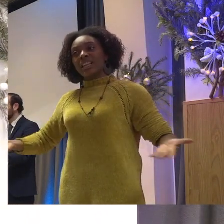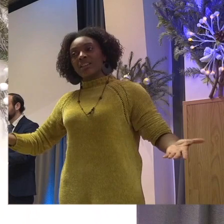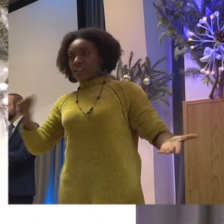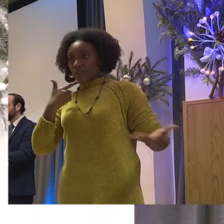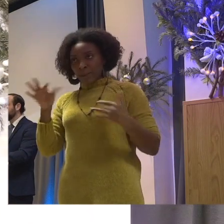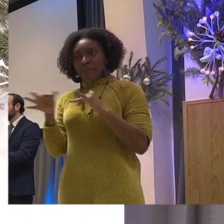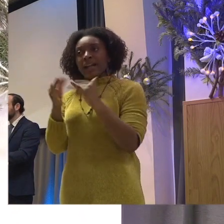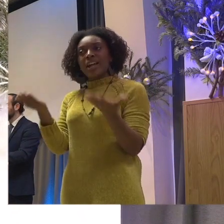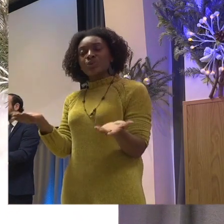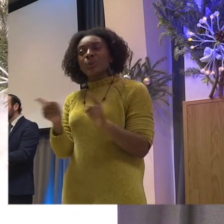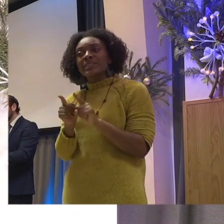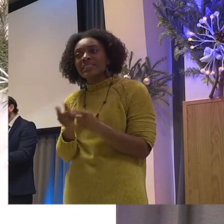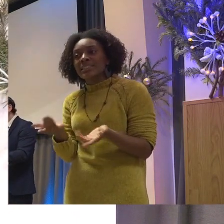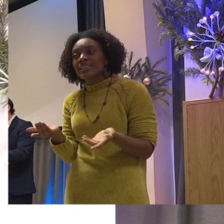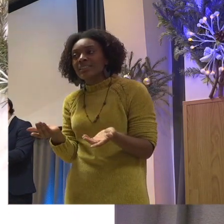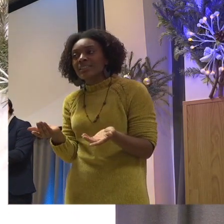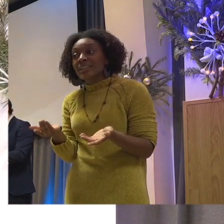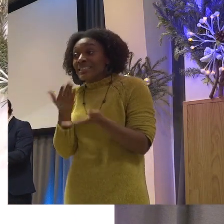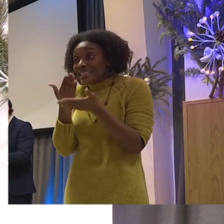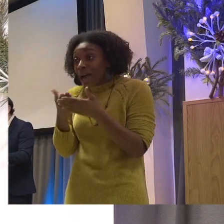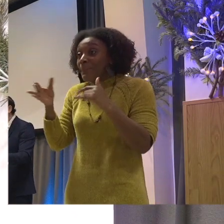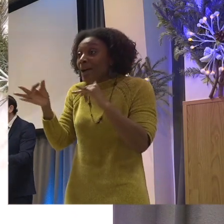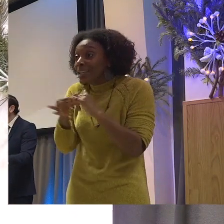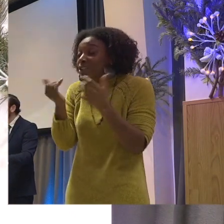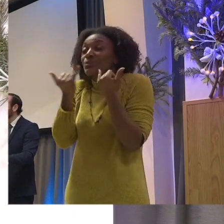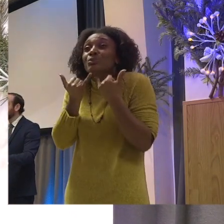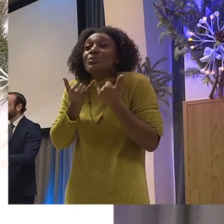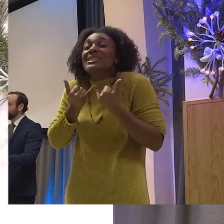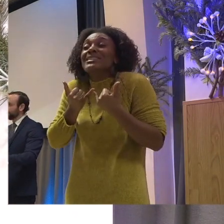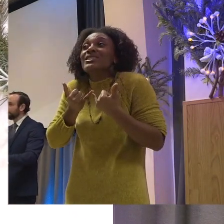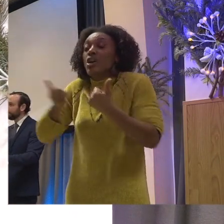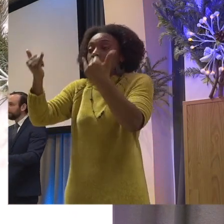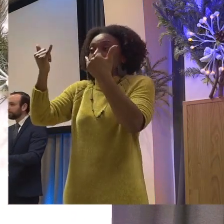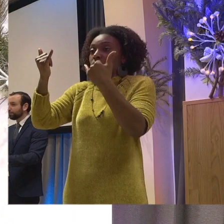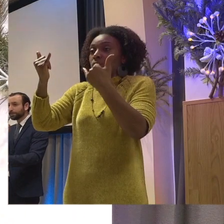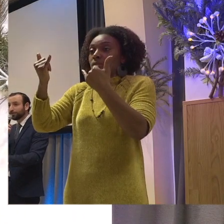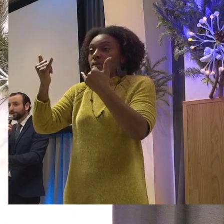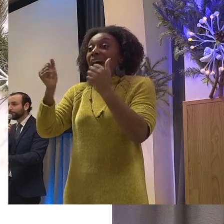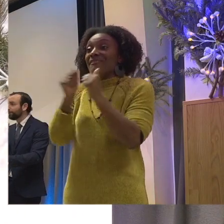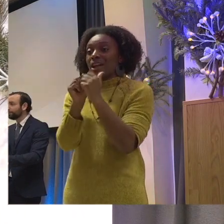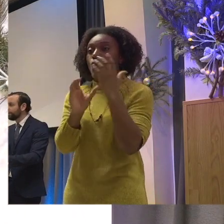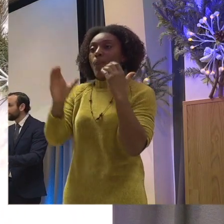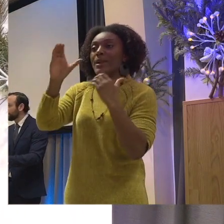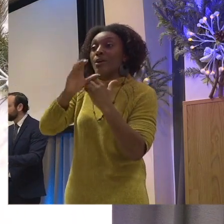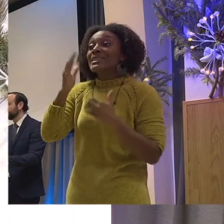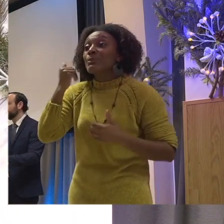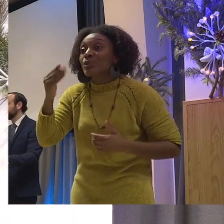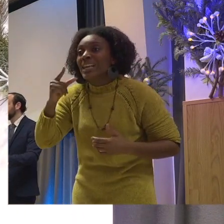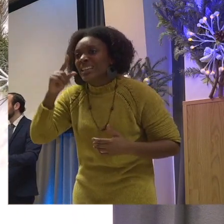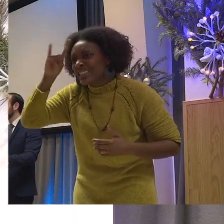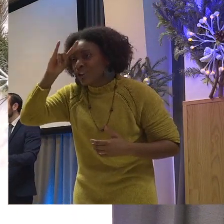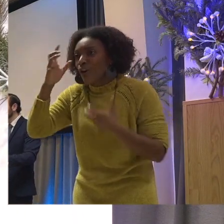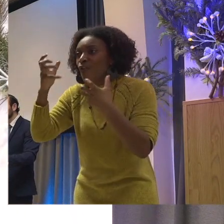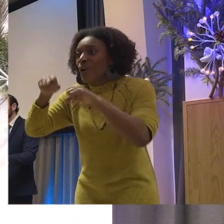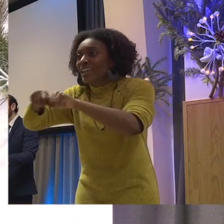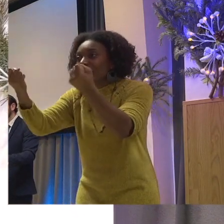spirituelle. Et le mariage est une puissance spirituelle dans la complémentarité. C'est pour ça que le diable veut vous diviser, mari et femme.